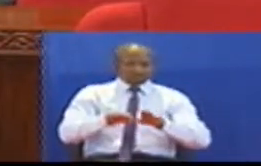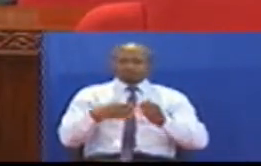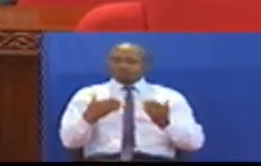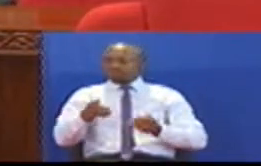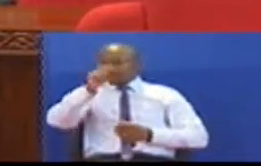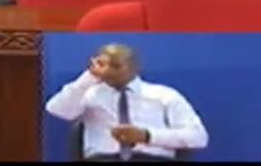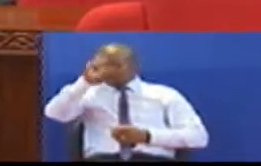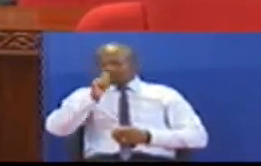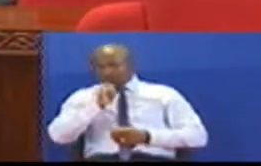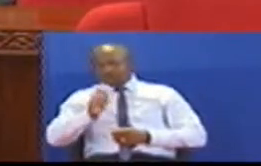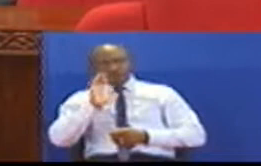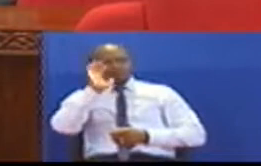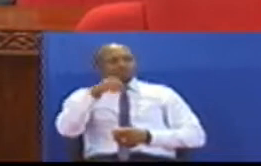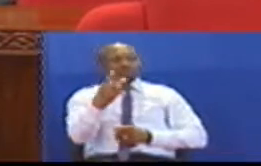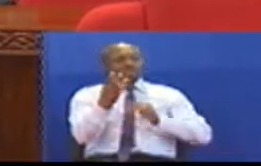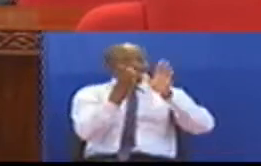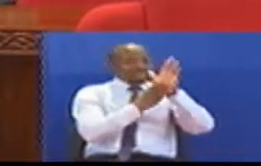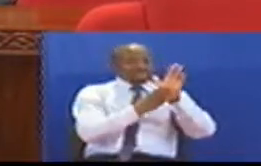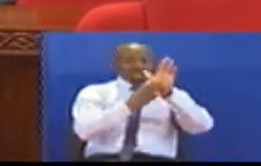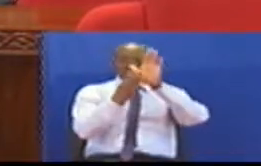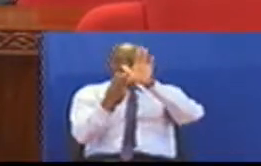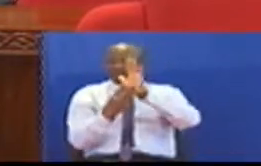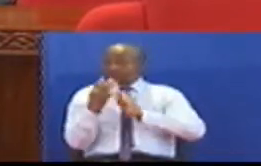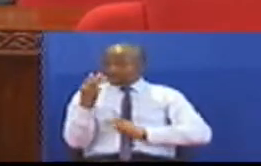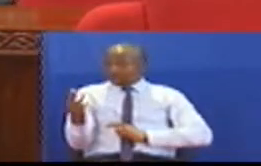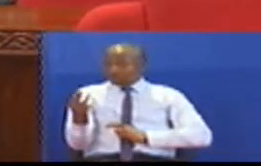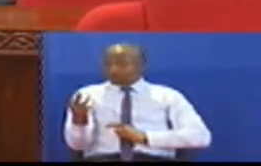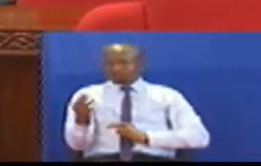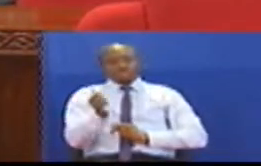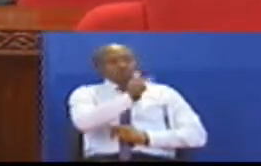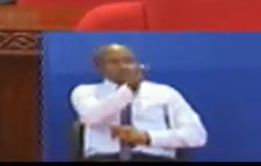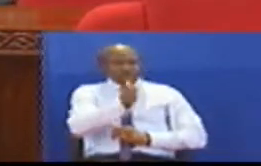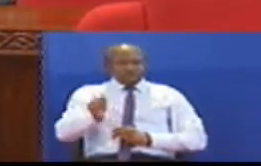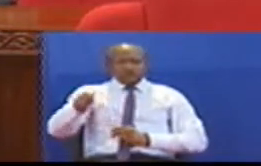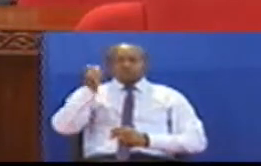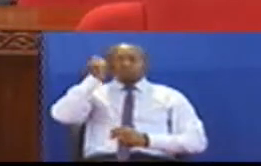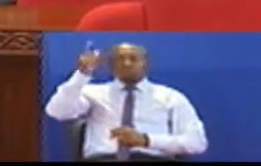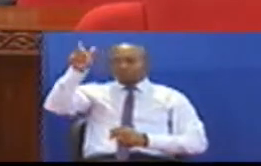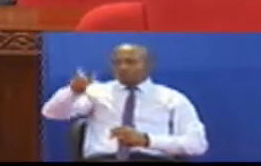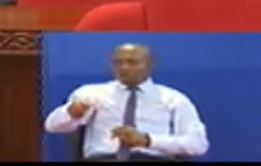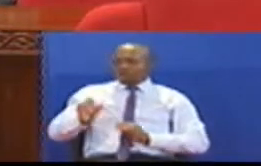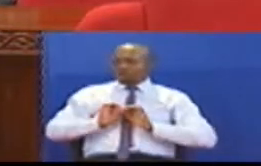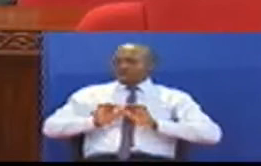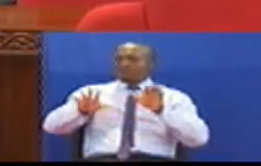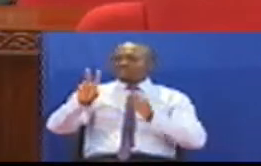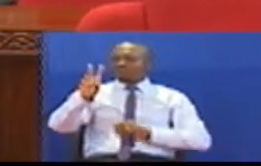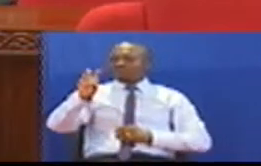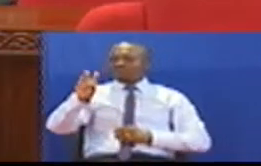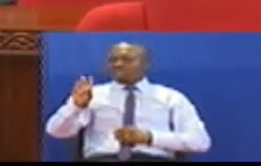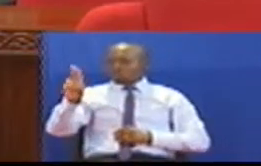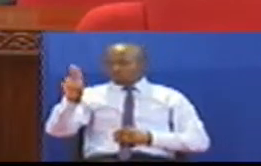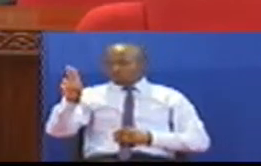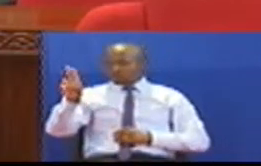mwaka 1983 nchi ya Tanzania waligundulika watu watatu wenye maambukizi ya VVU. Ilipofika